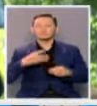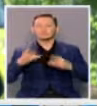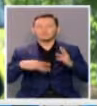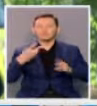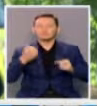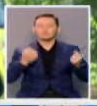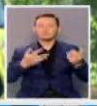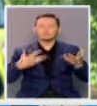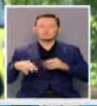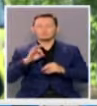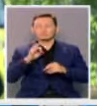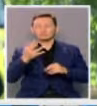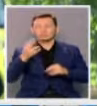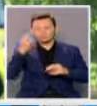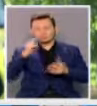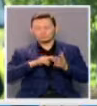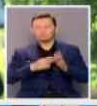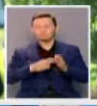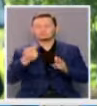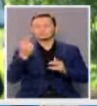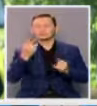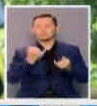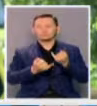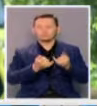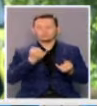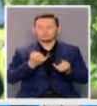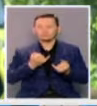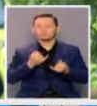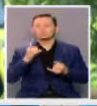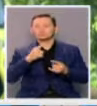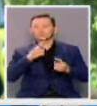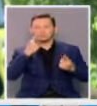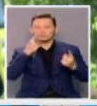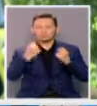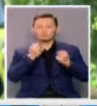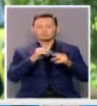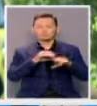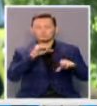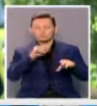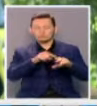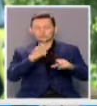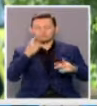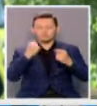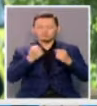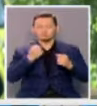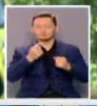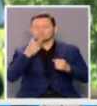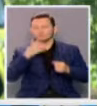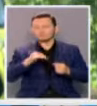перекрашивая все машины скорой помощи на лимонный цвет, оно будет более ярко заметно